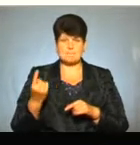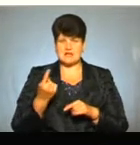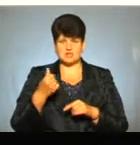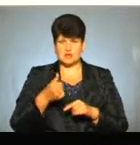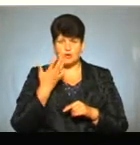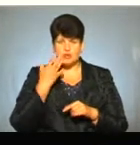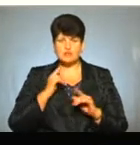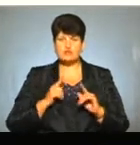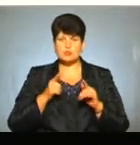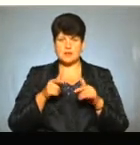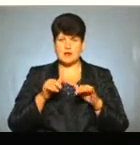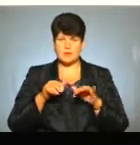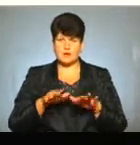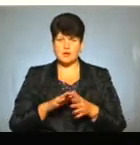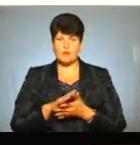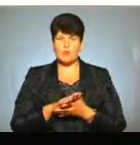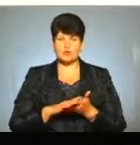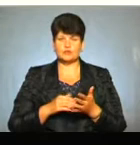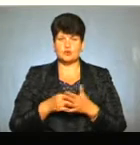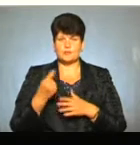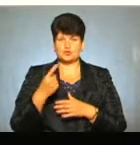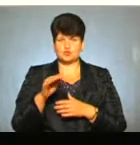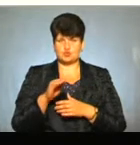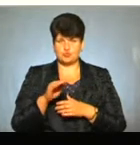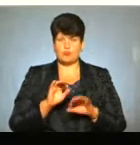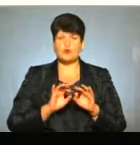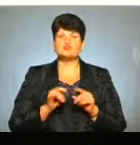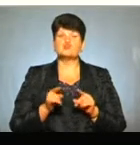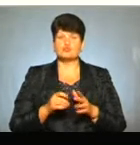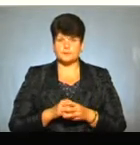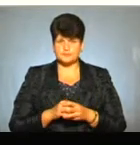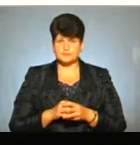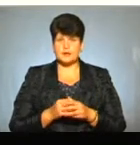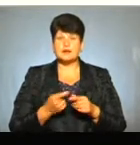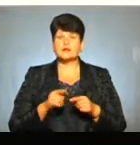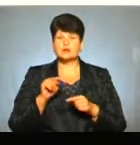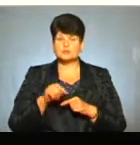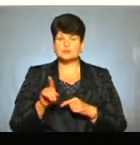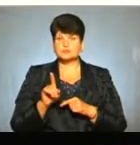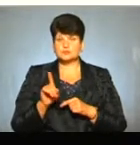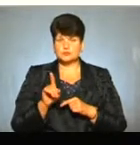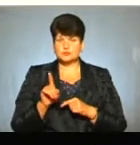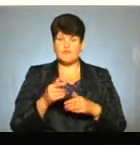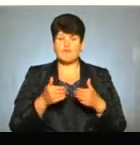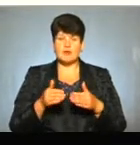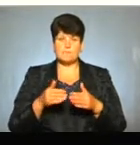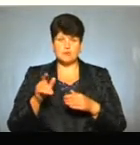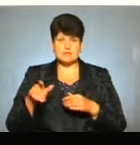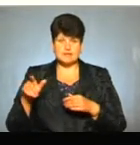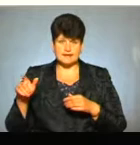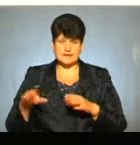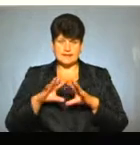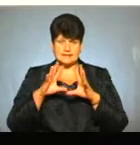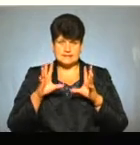рік, коли вступна кампанія продовжується до 1 жовтня. Поясню, чому. Через те, що випускники